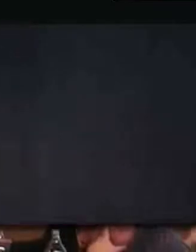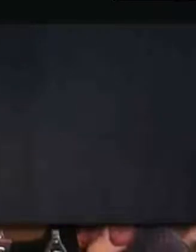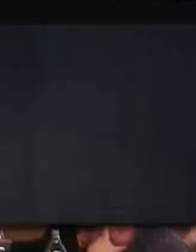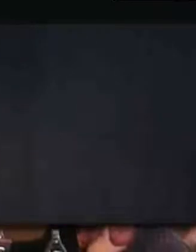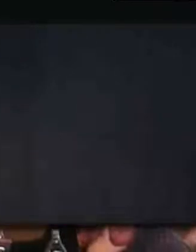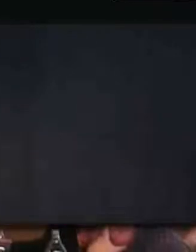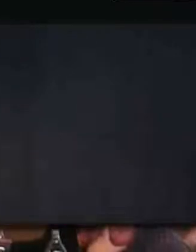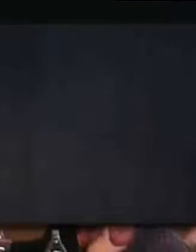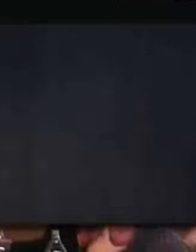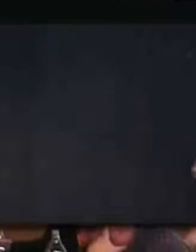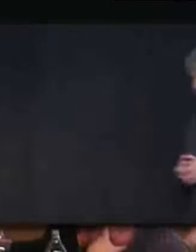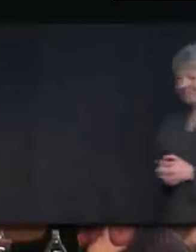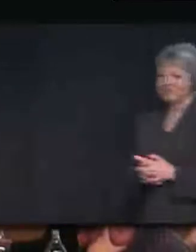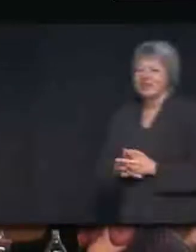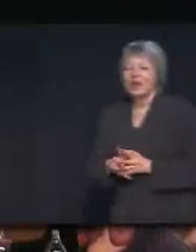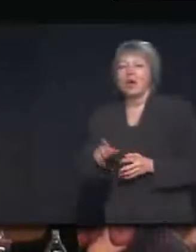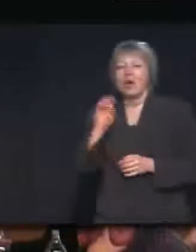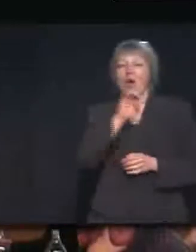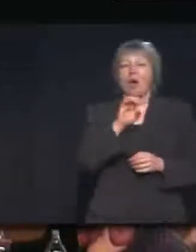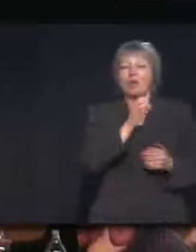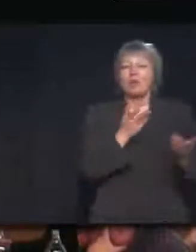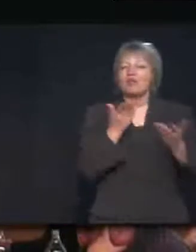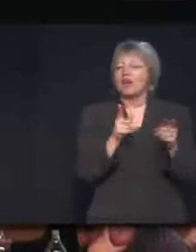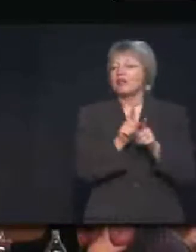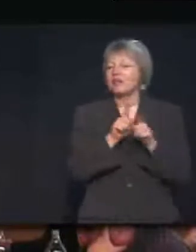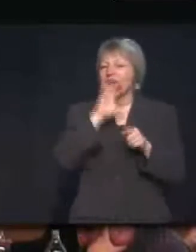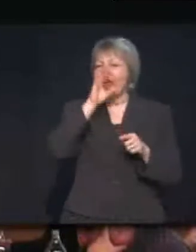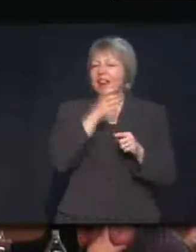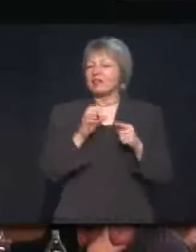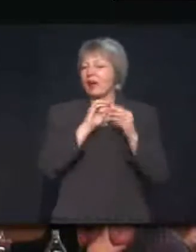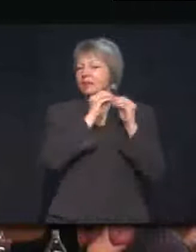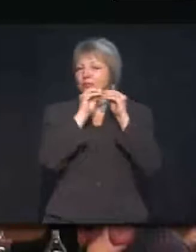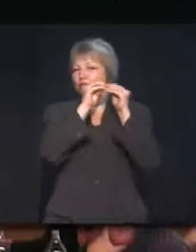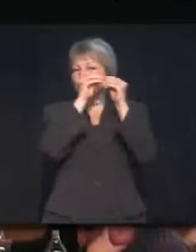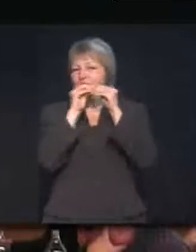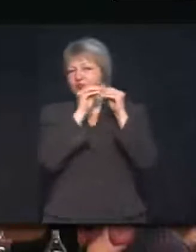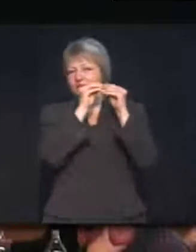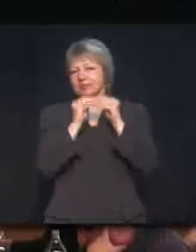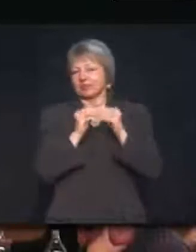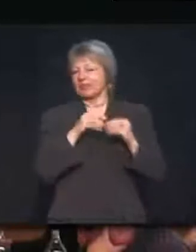viel Staub auf und es dauert sehr lange bis etwas dabei herauskommt